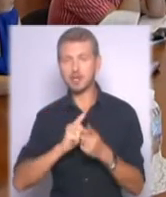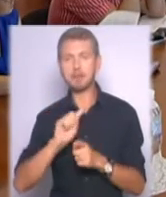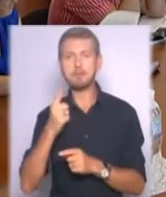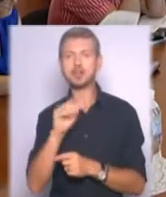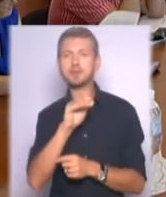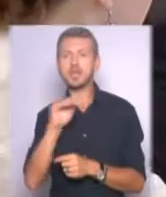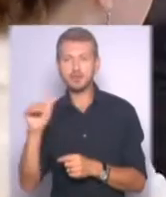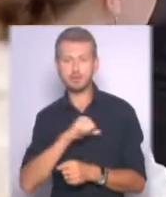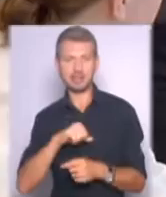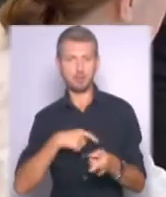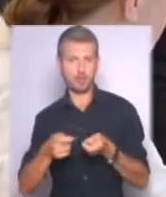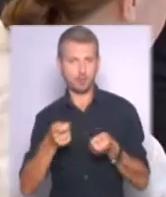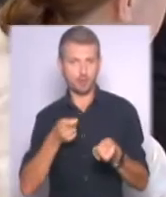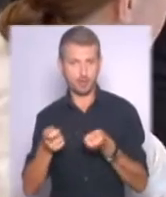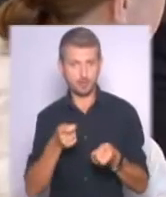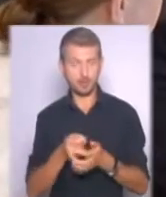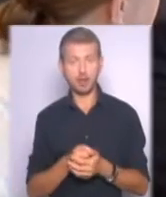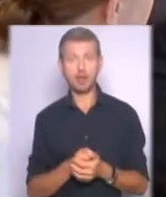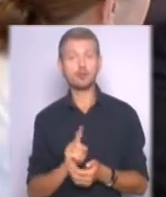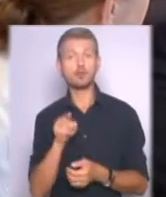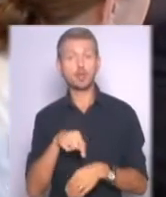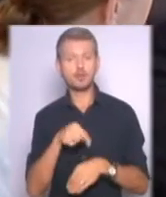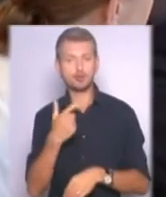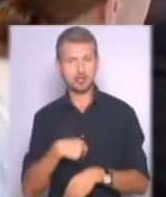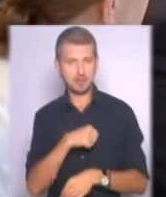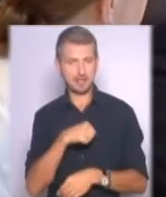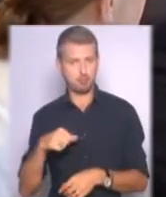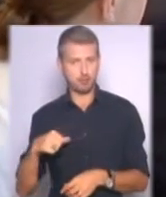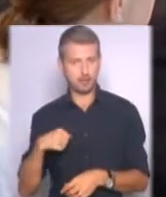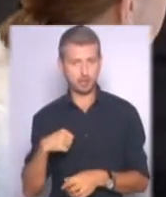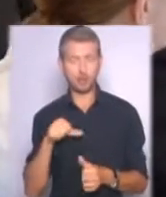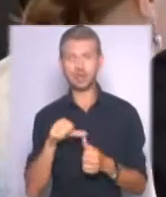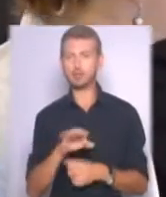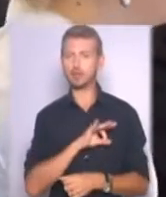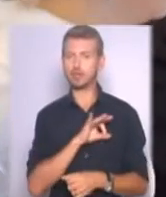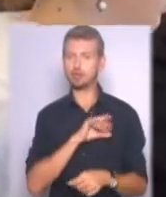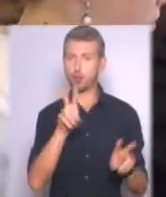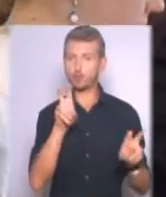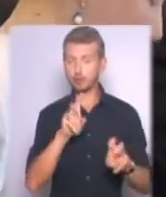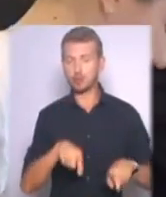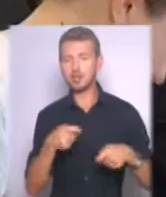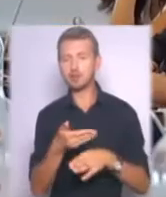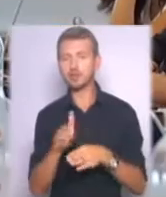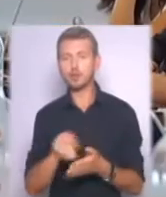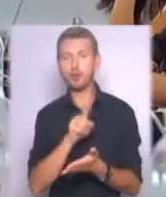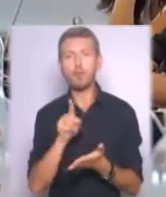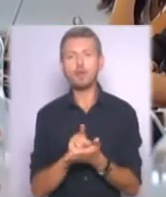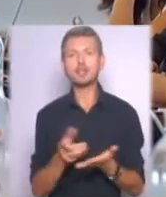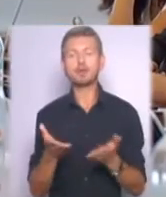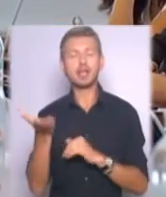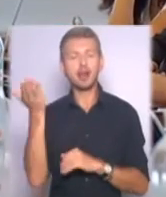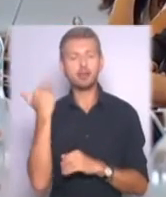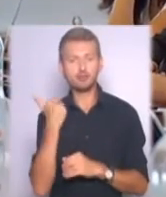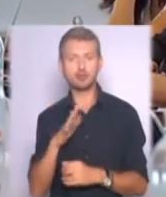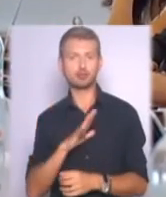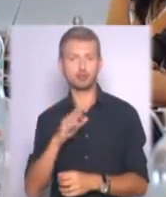самоврядування, розповідає експерт. Аби вона відчула себе самостійною, крім юридичного статусу, їй ще передали частину обов'язків, які раніше